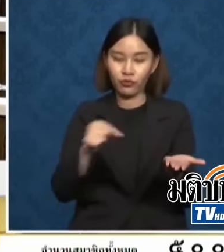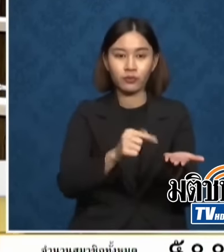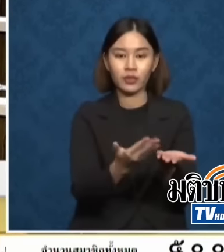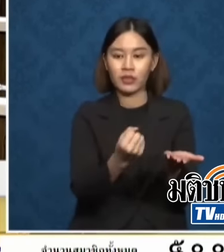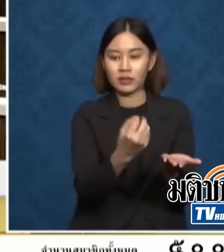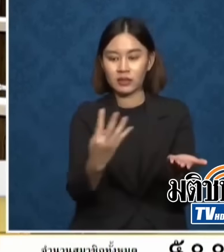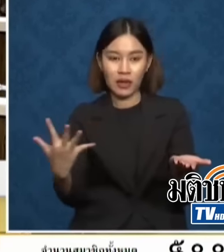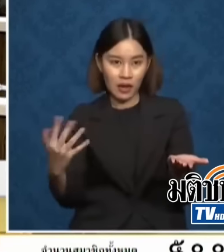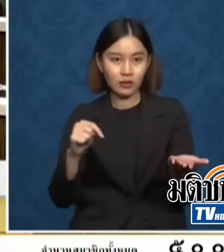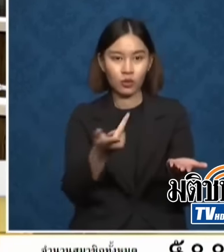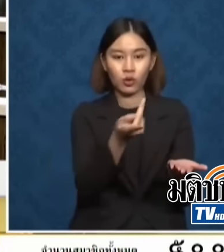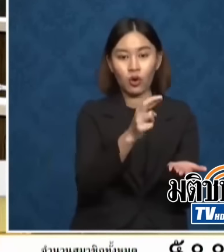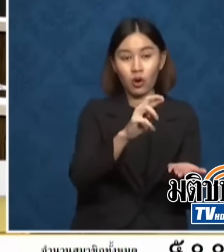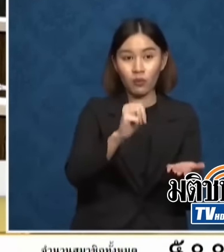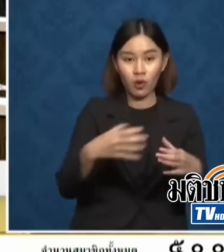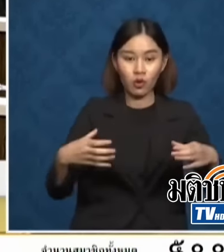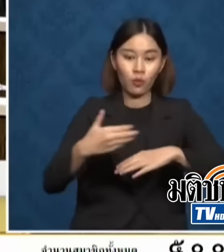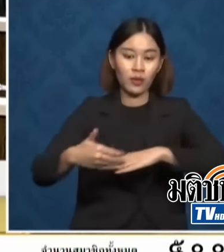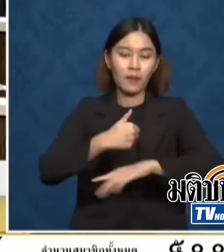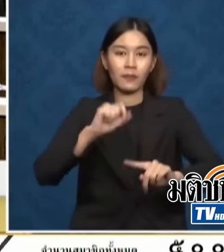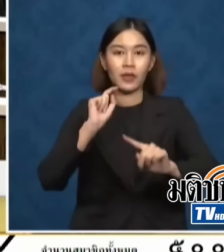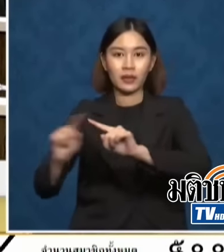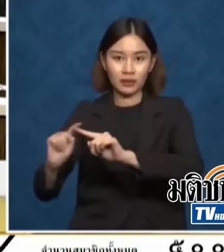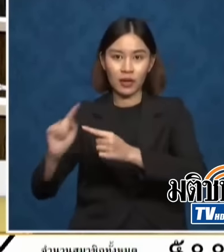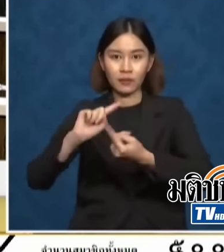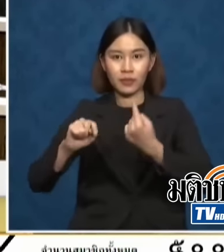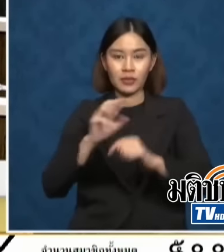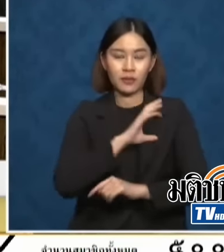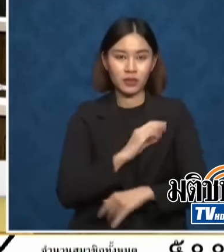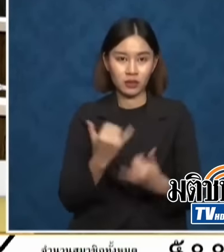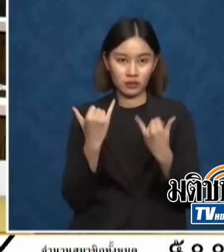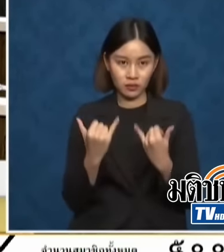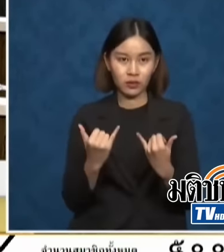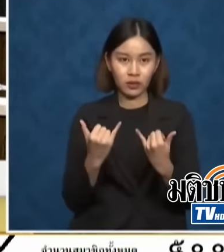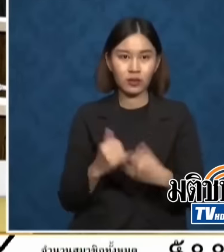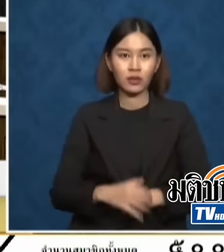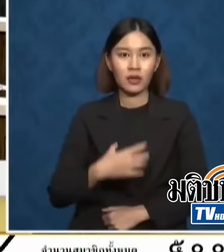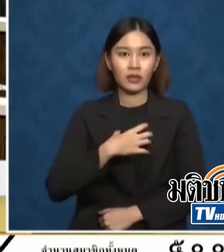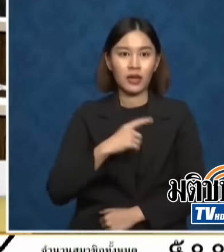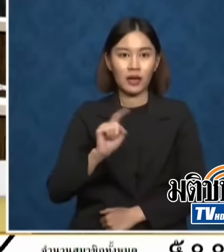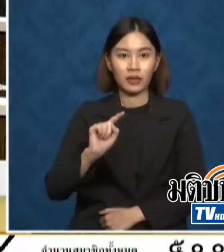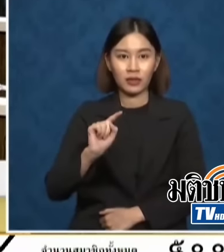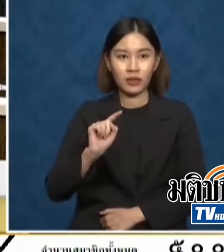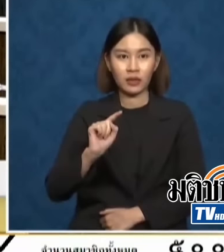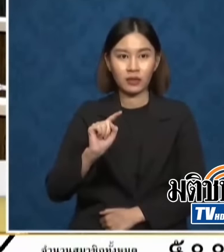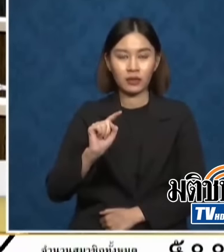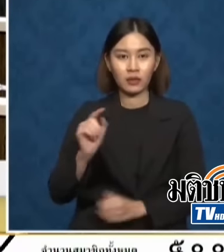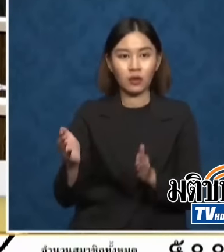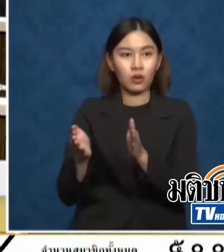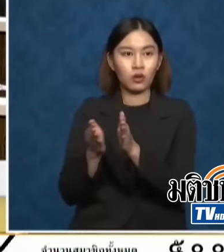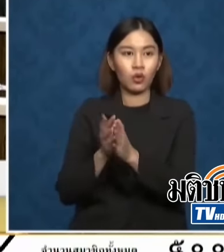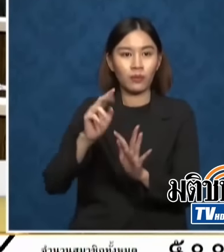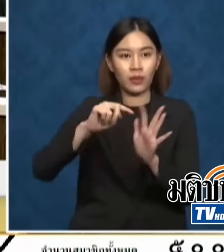ที่มีไม่ว่าจะเป็นร่างของครม.เองร่างของพรรคอื่นๆเพื่อนสมาชิกที่อยู่ในนี้อยากให้รวมร่